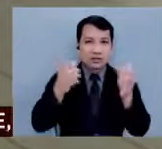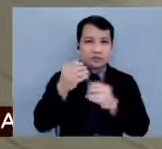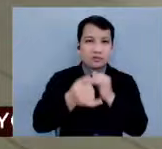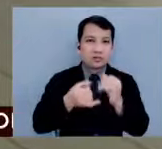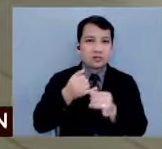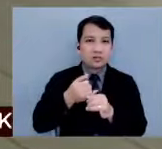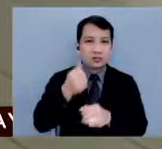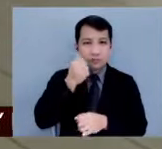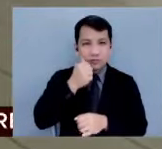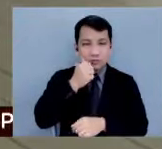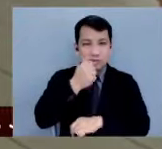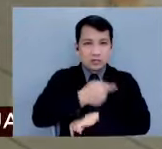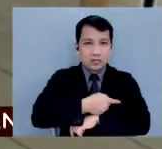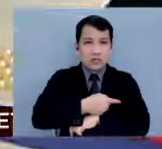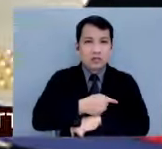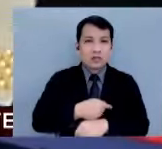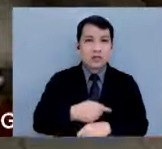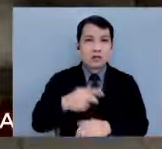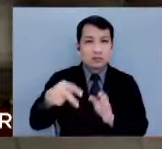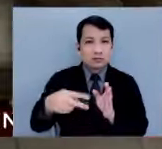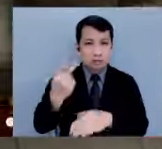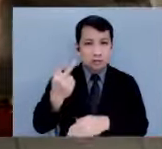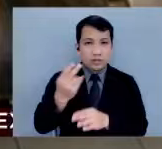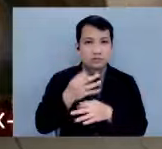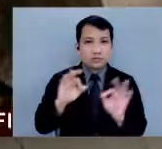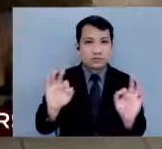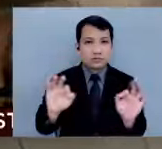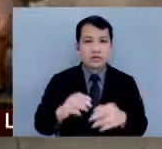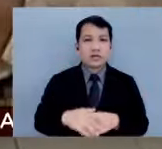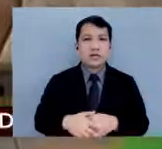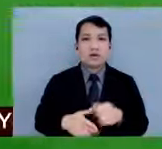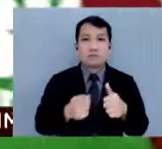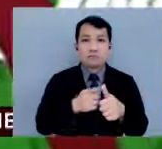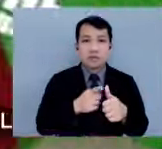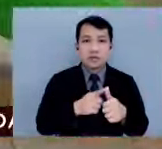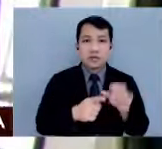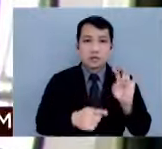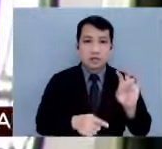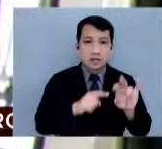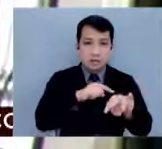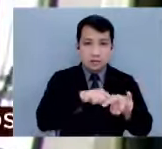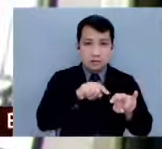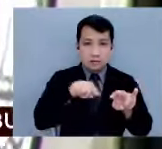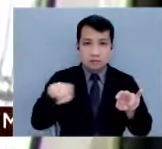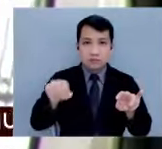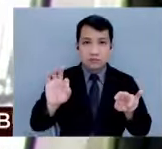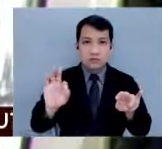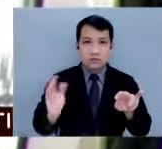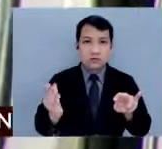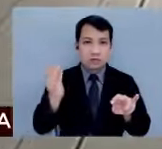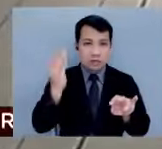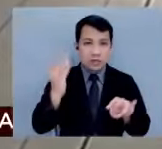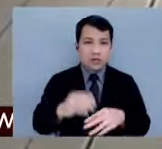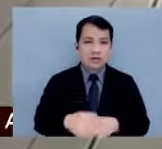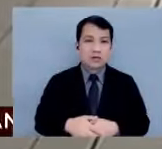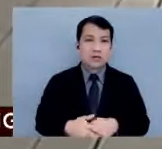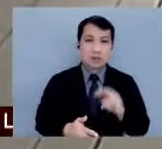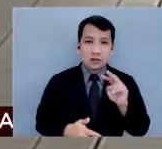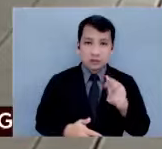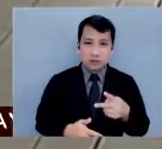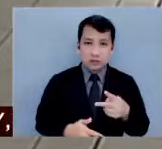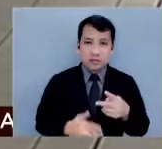Day. Dalawang beses ang libreng sakay. Una mula alas 7 hanggang alas 9 ng umaga. Mauulit